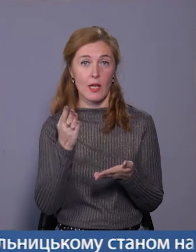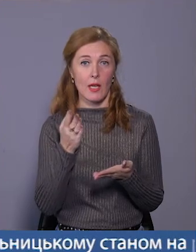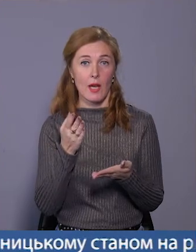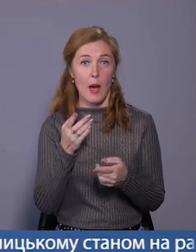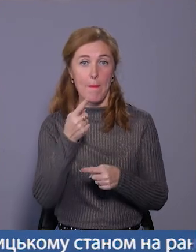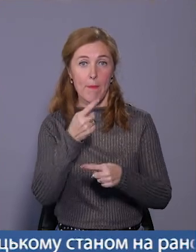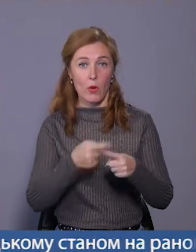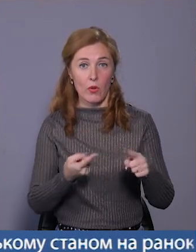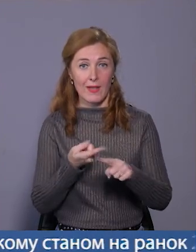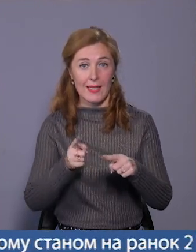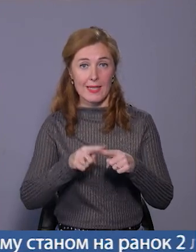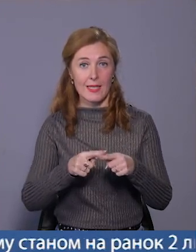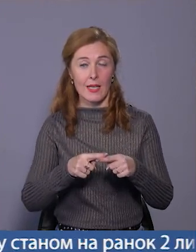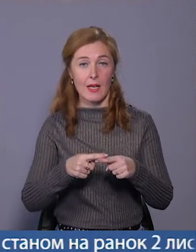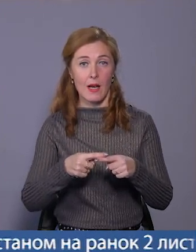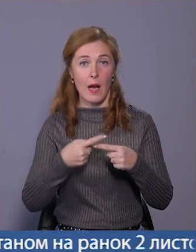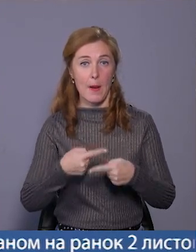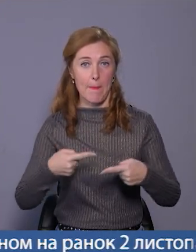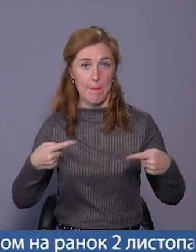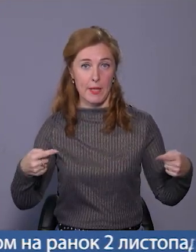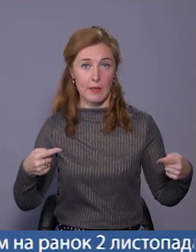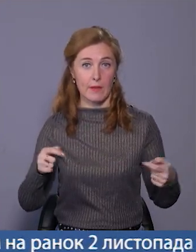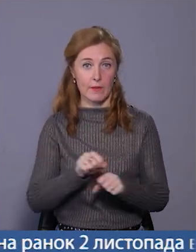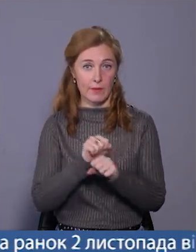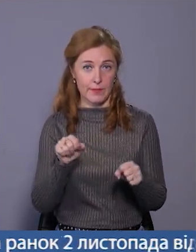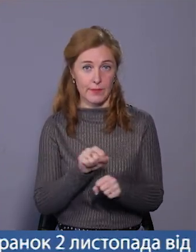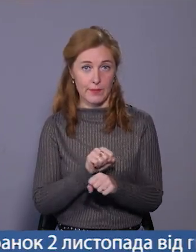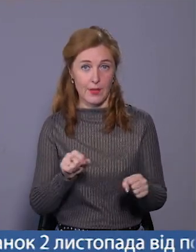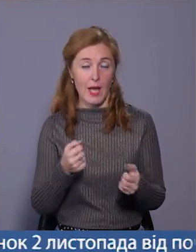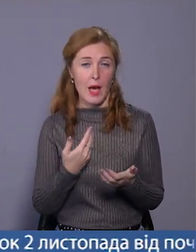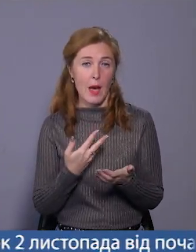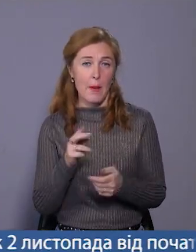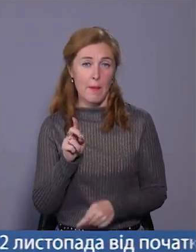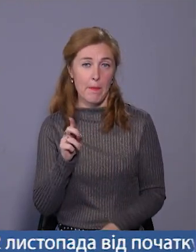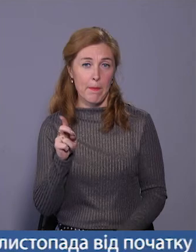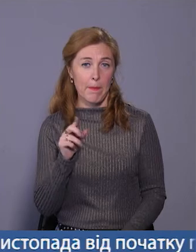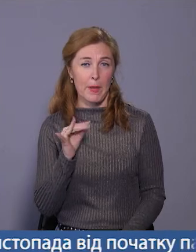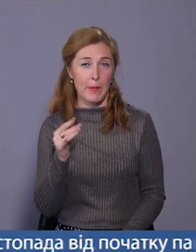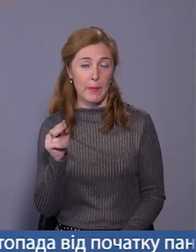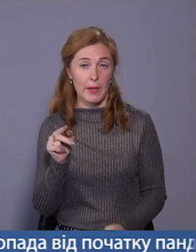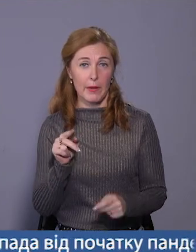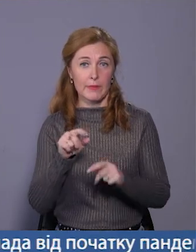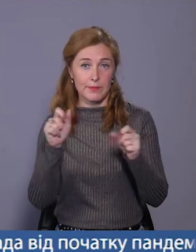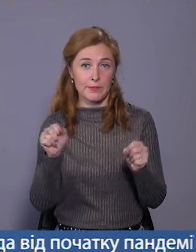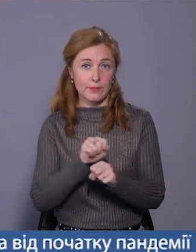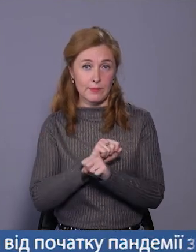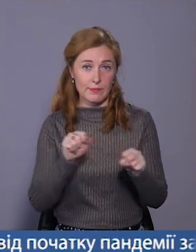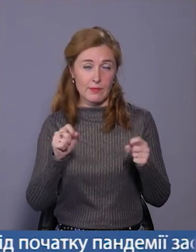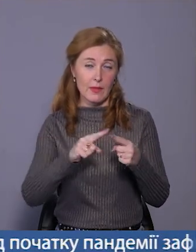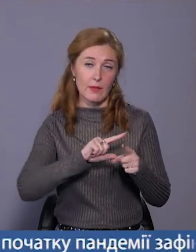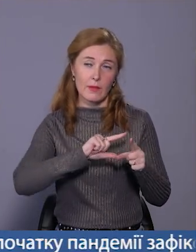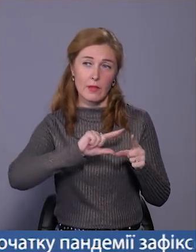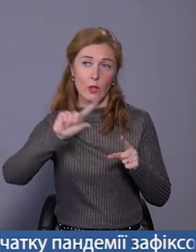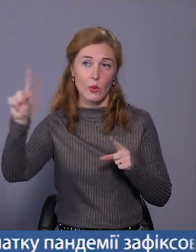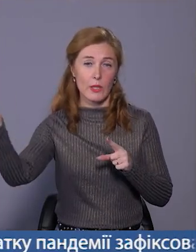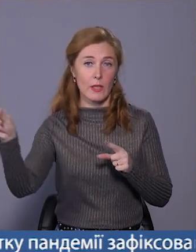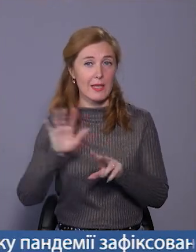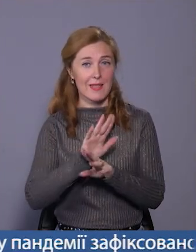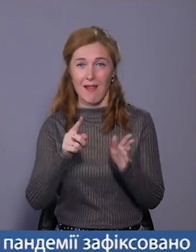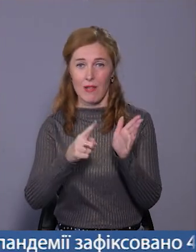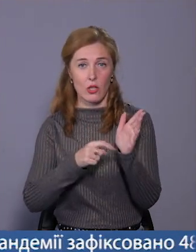протитанкових цих мін було споряджених взривателями. Якби хоча б одна міна здетонувала, уламки розлетілися б не на 600 метрів, а